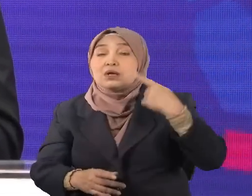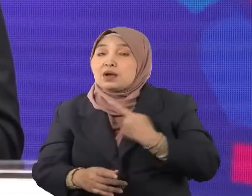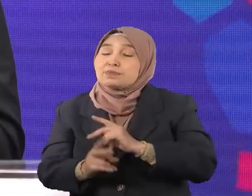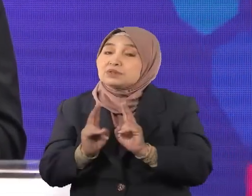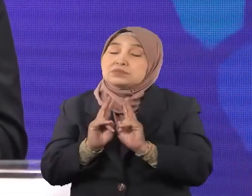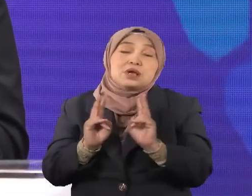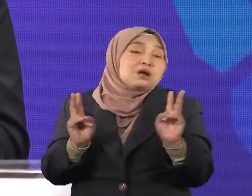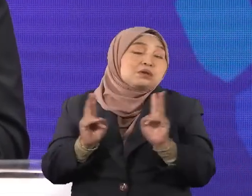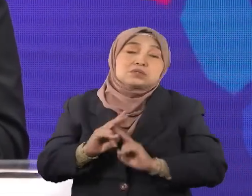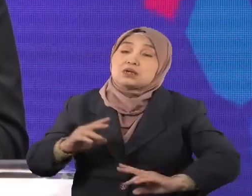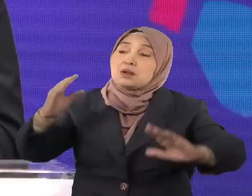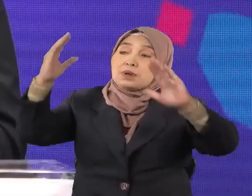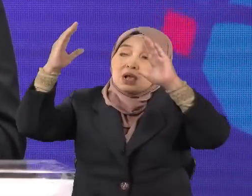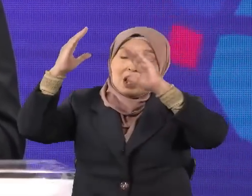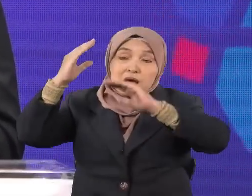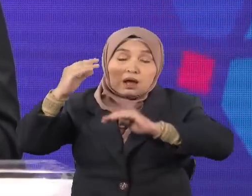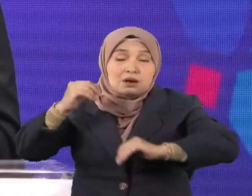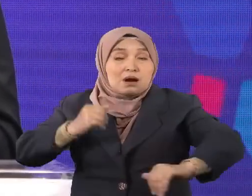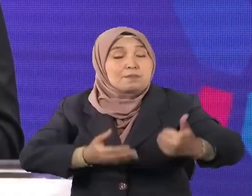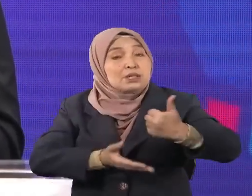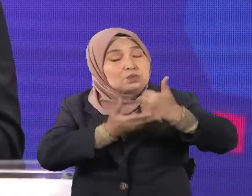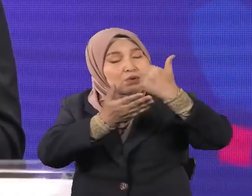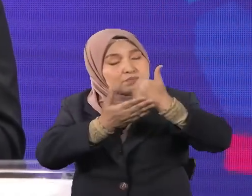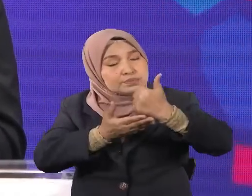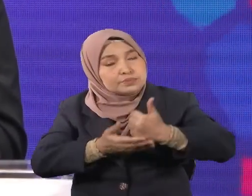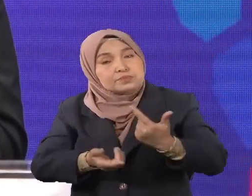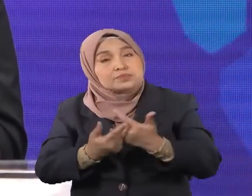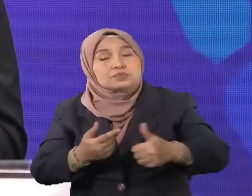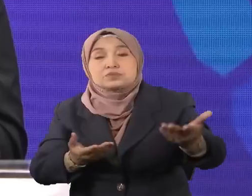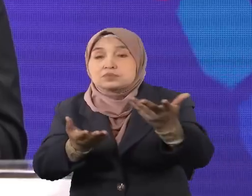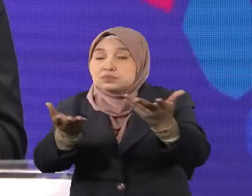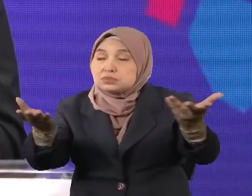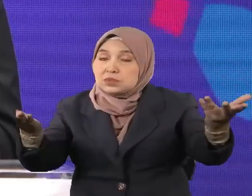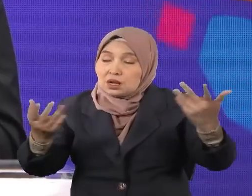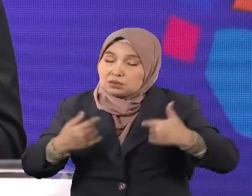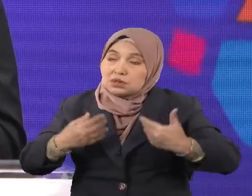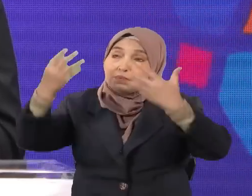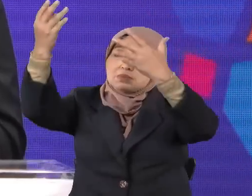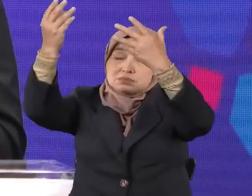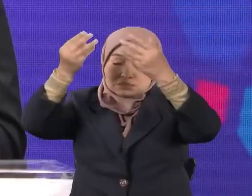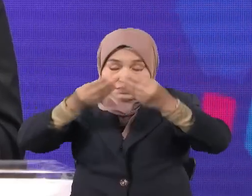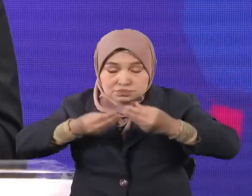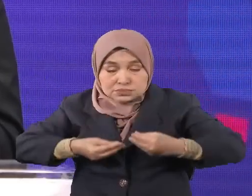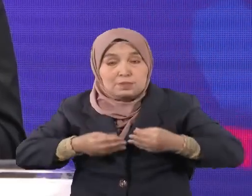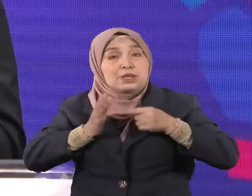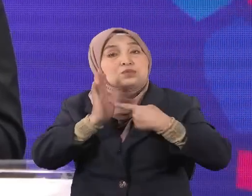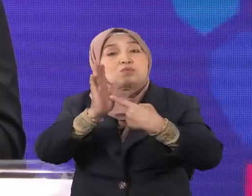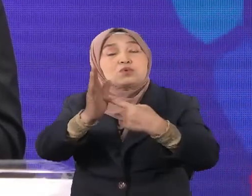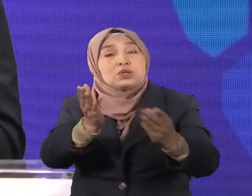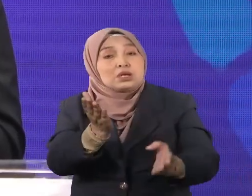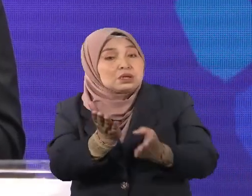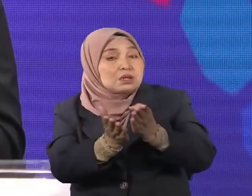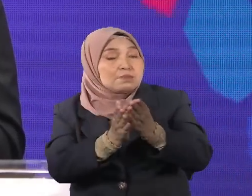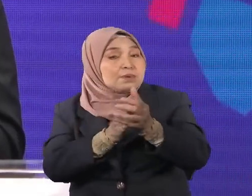sangat-sangat mengharapkan bantuan pertolongan daripada-Mu, ya Allah. Agar dikurniakan kami petunjuk dan hidayah